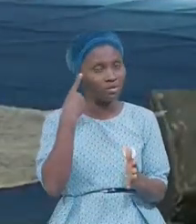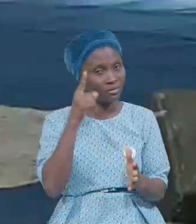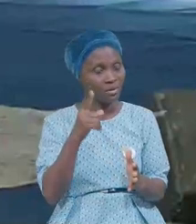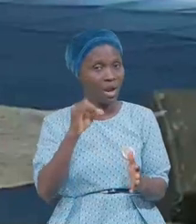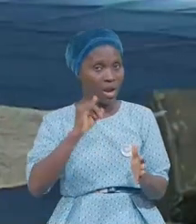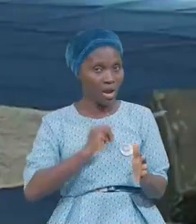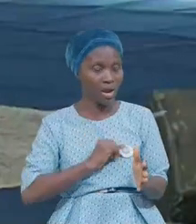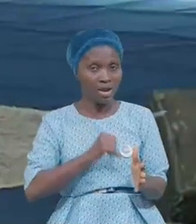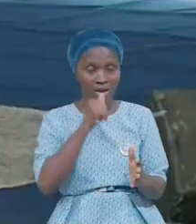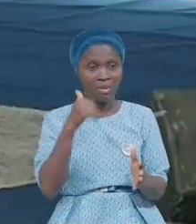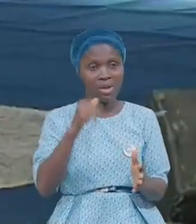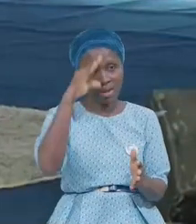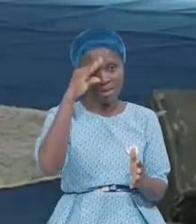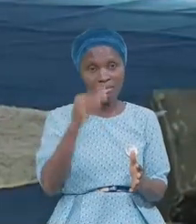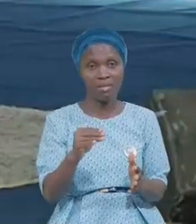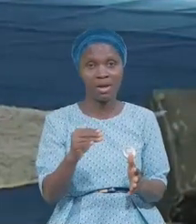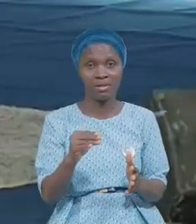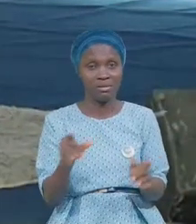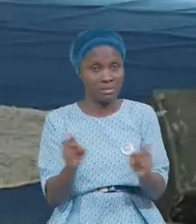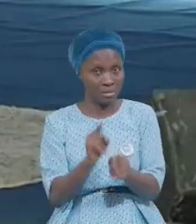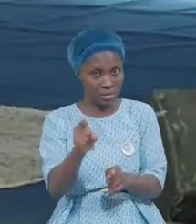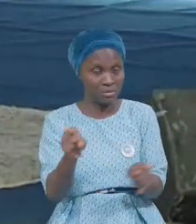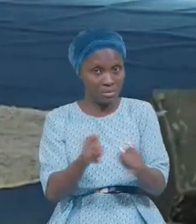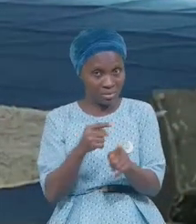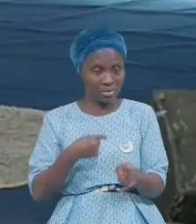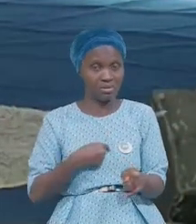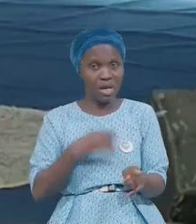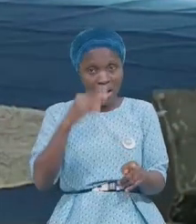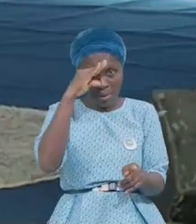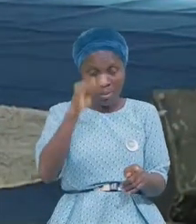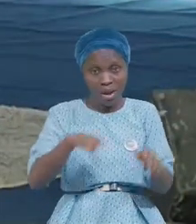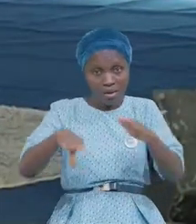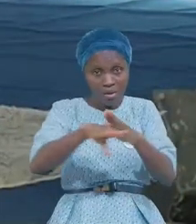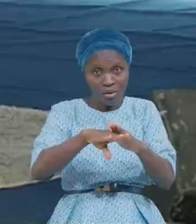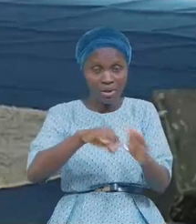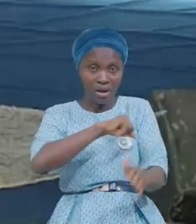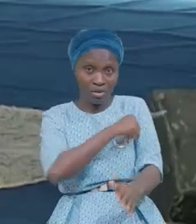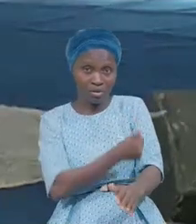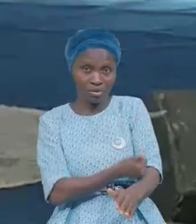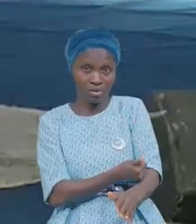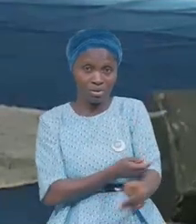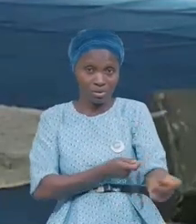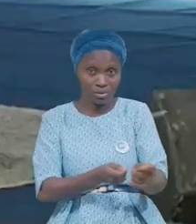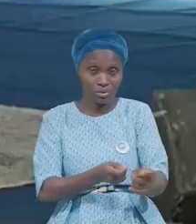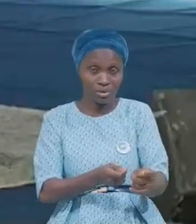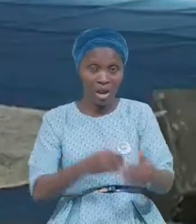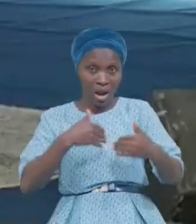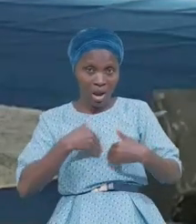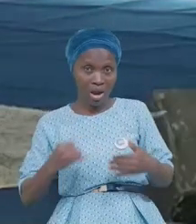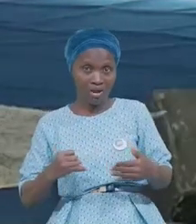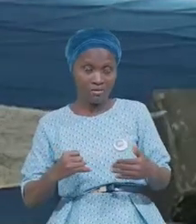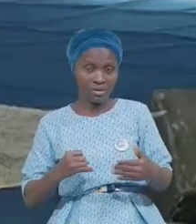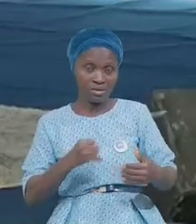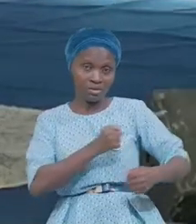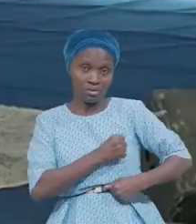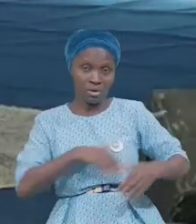suis soumis à des supérieurs, j'ai des soldats sous mes ordres. Et je dis à